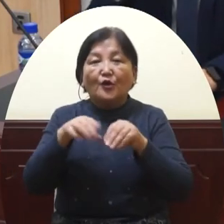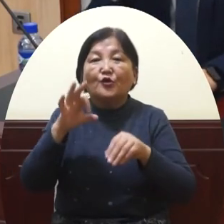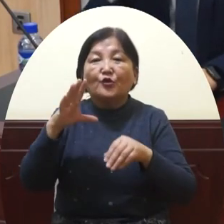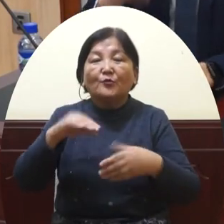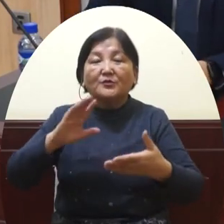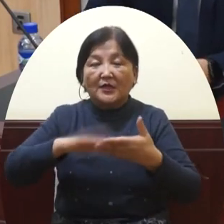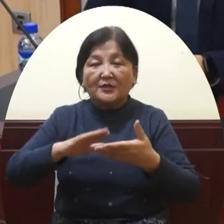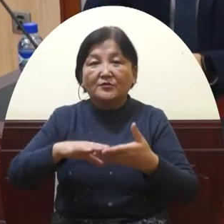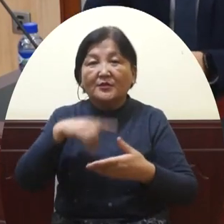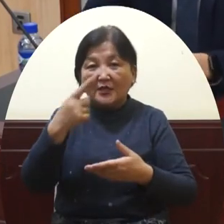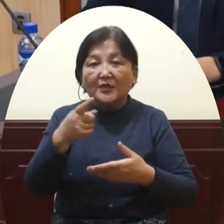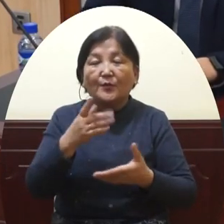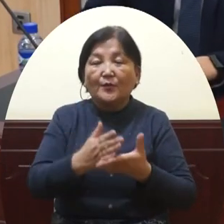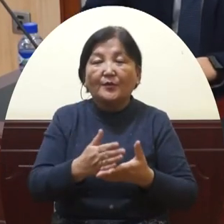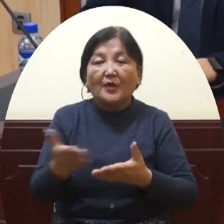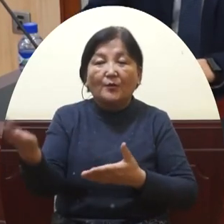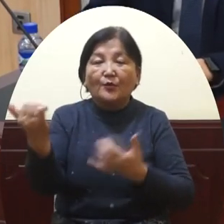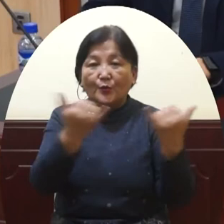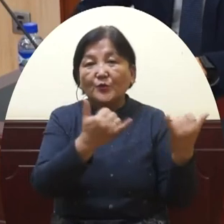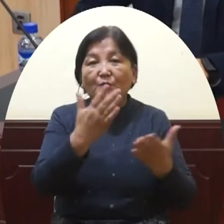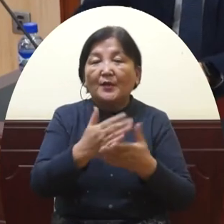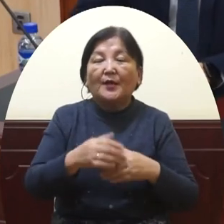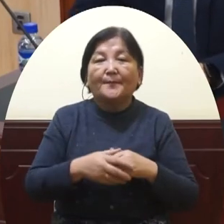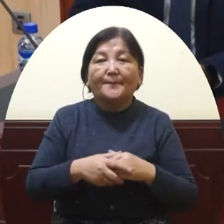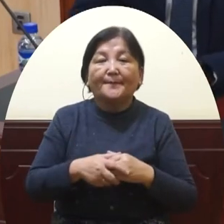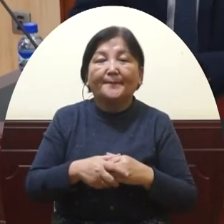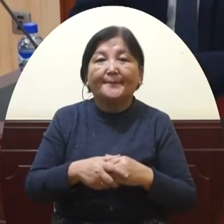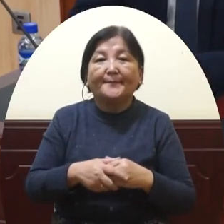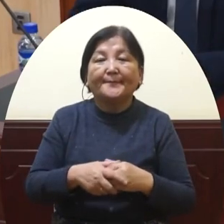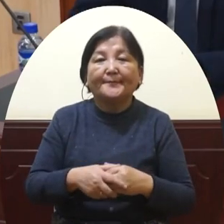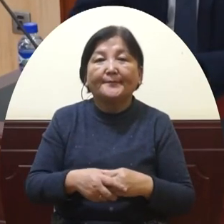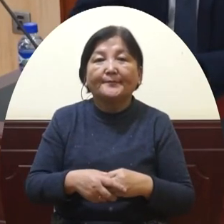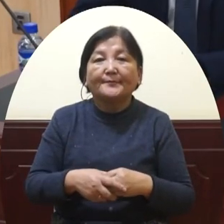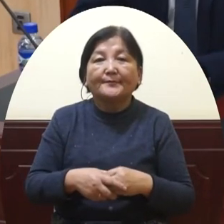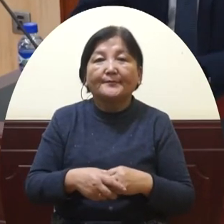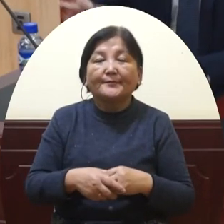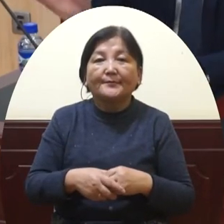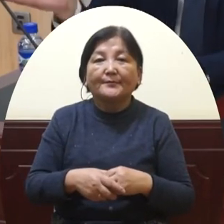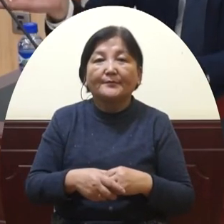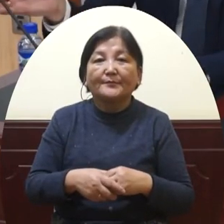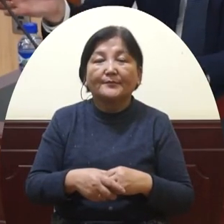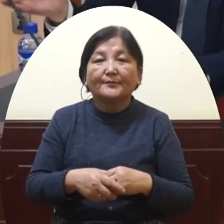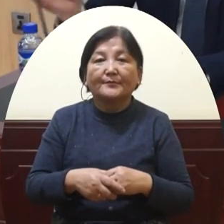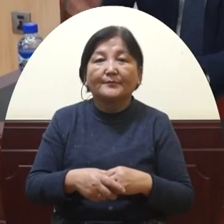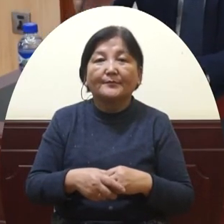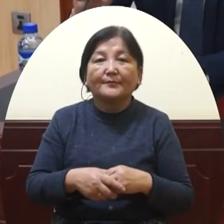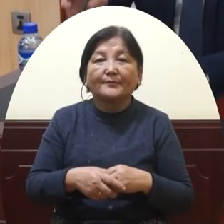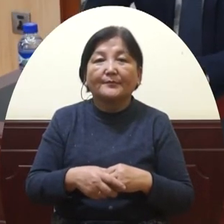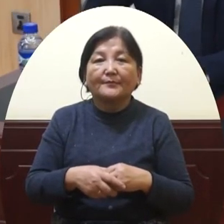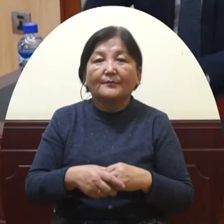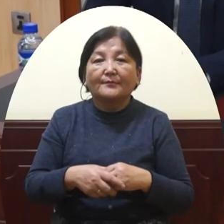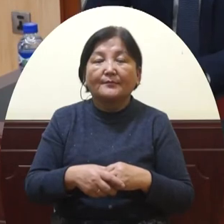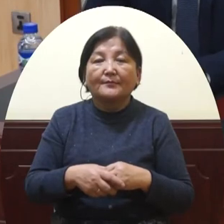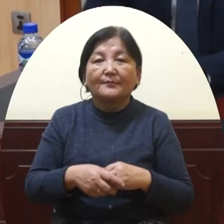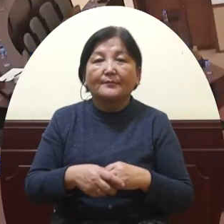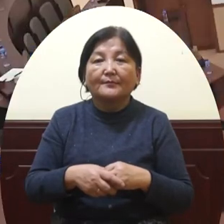асуулт хариулт өгөх нь. За ингээд та бүдээ гөрж байна. Фоно байна. Шинэ болон дээр микрофон байна. За